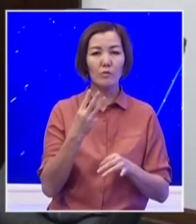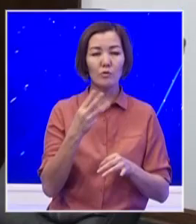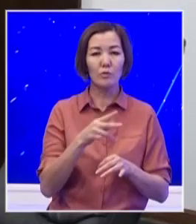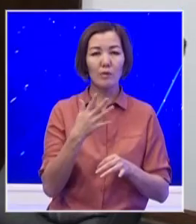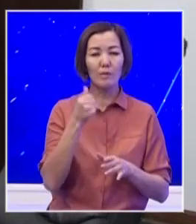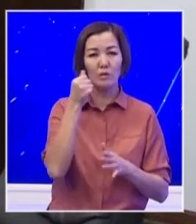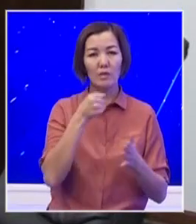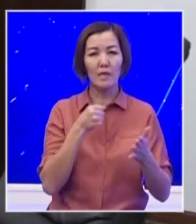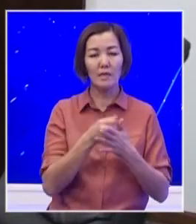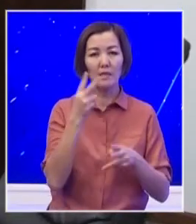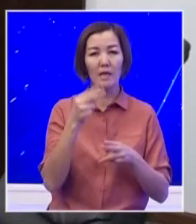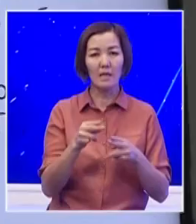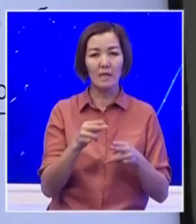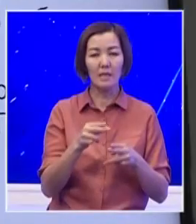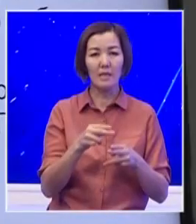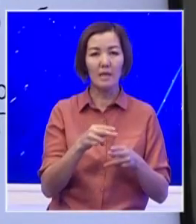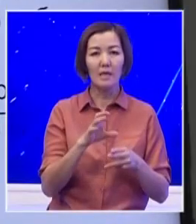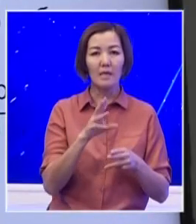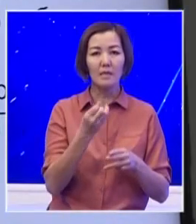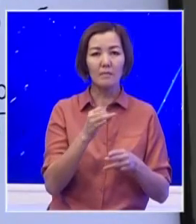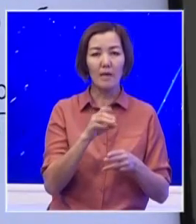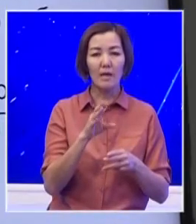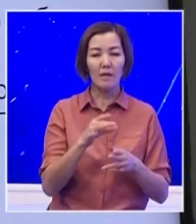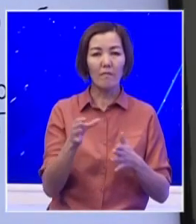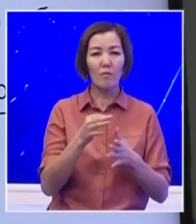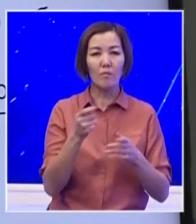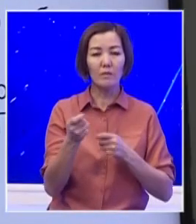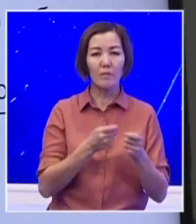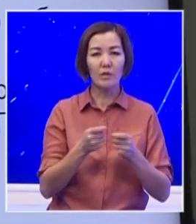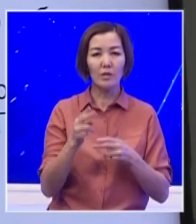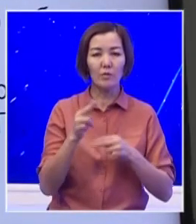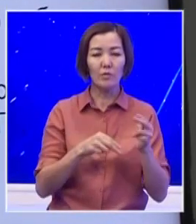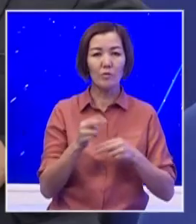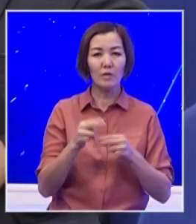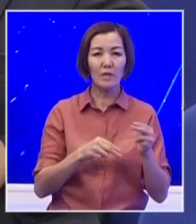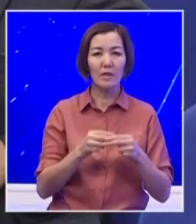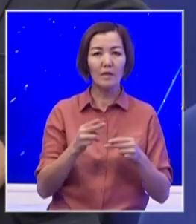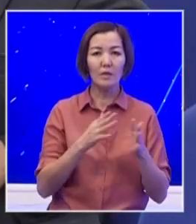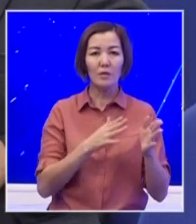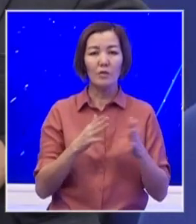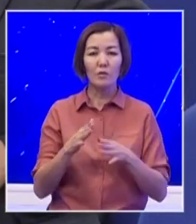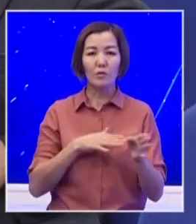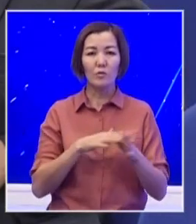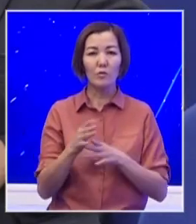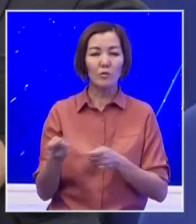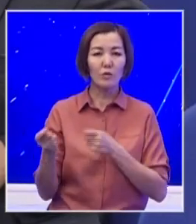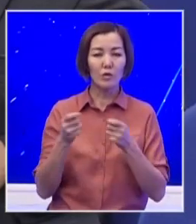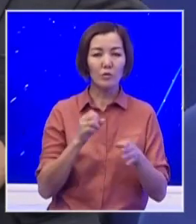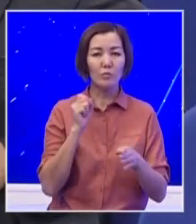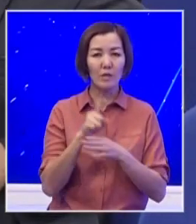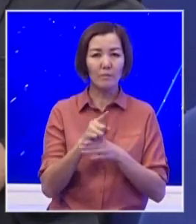2023-2025 жылға дейін аяқталады деді. Әлихан Смайылов облыс басшыларына құрылыс алаңдарына инфрақұрылым жүйесін толық жеткізуін